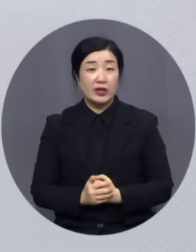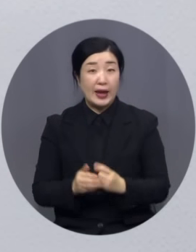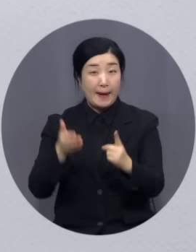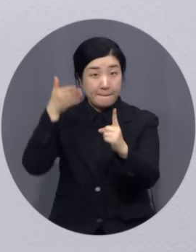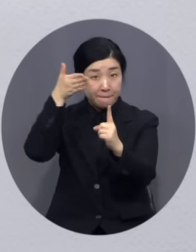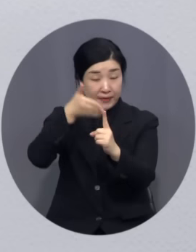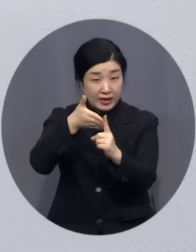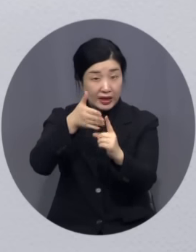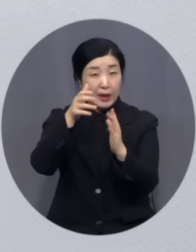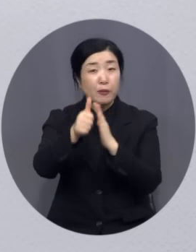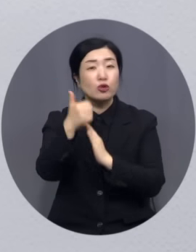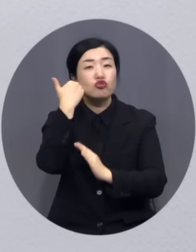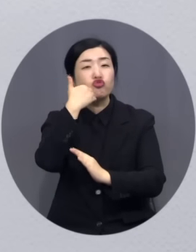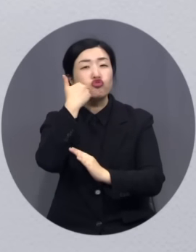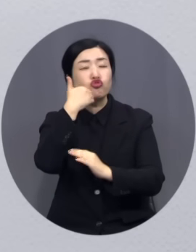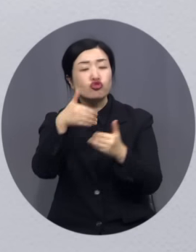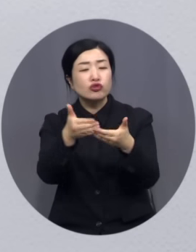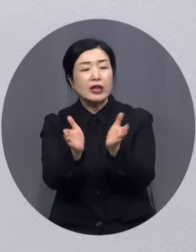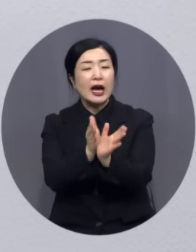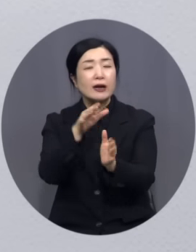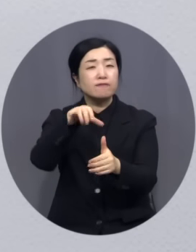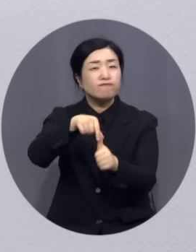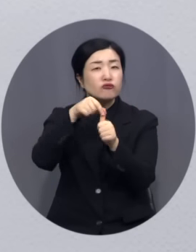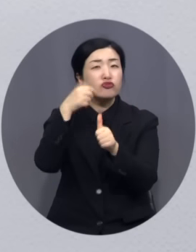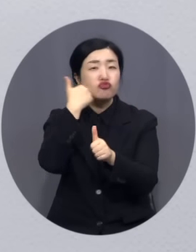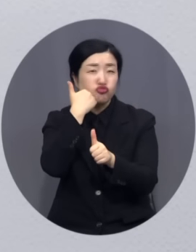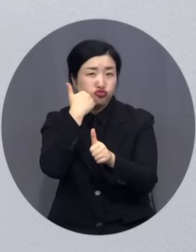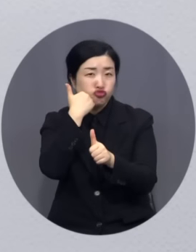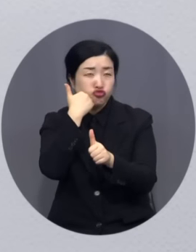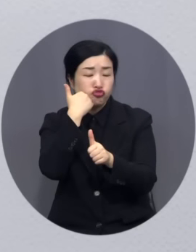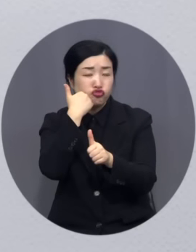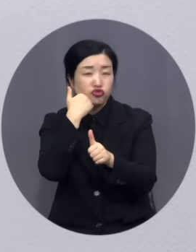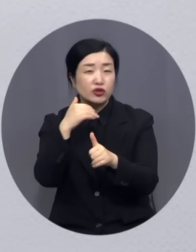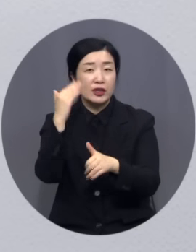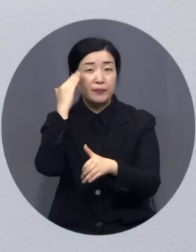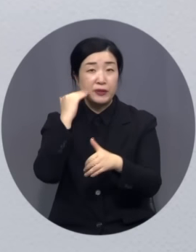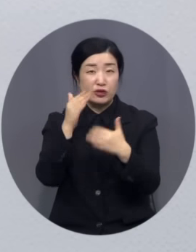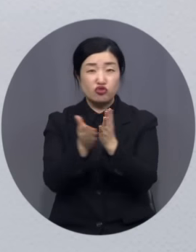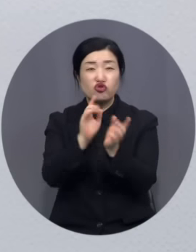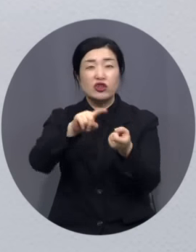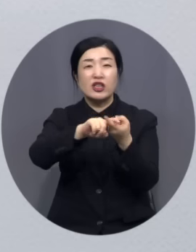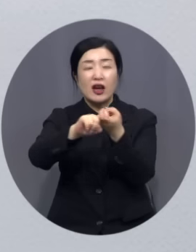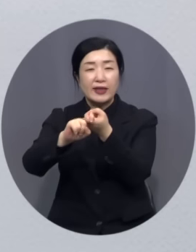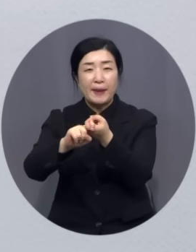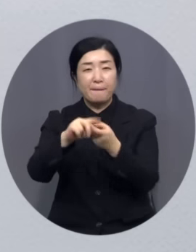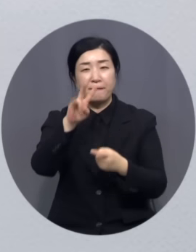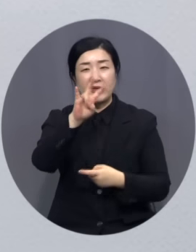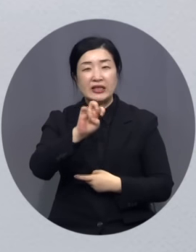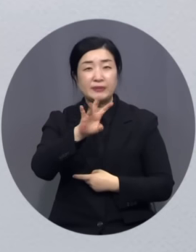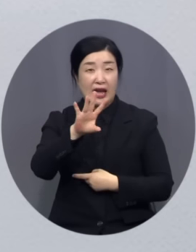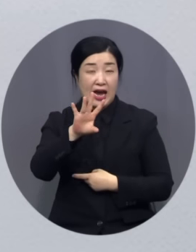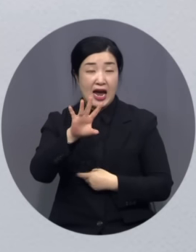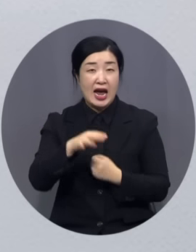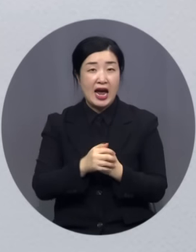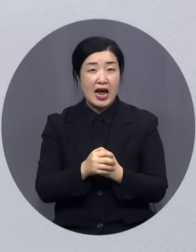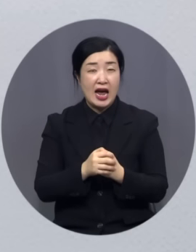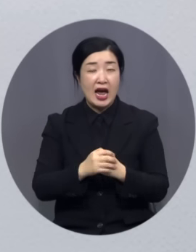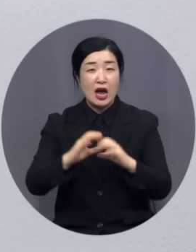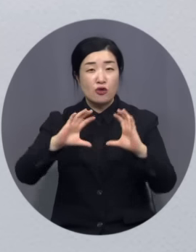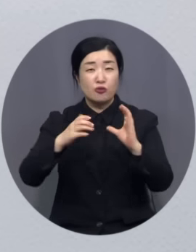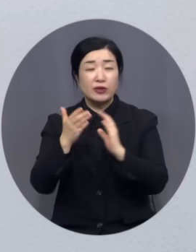선거에서 어느 정당에 투표하겠다 연합 24% 국민의